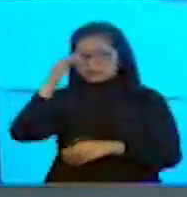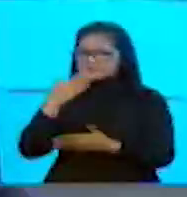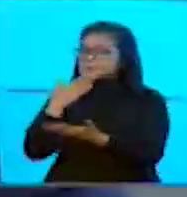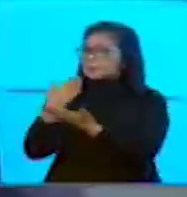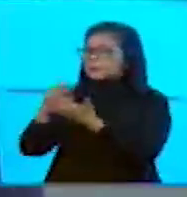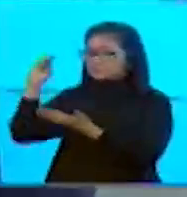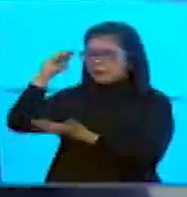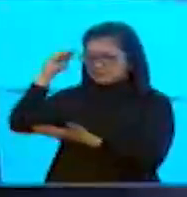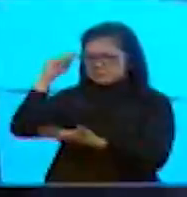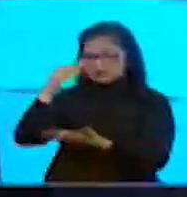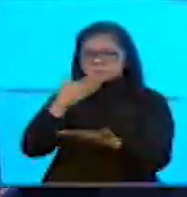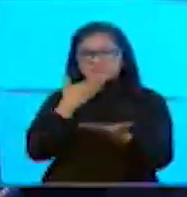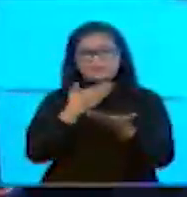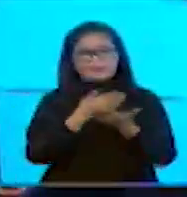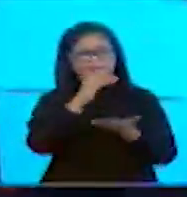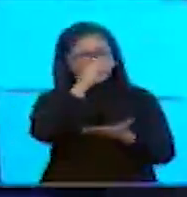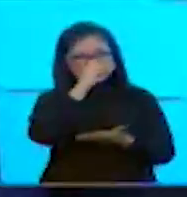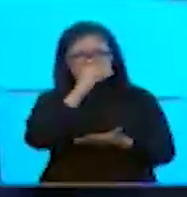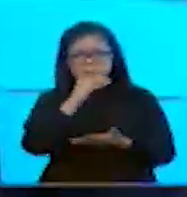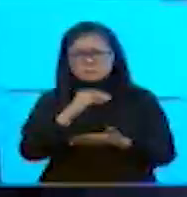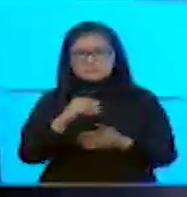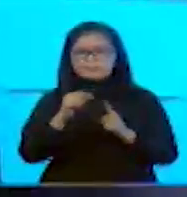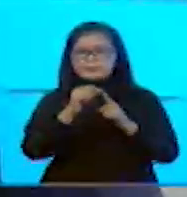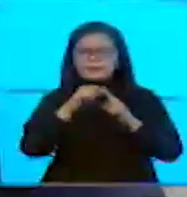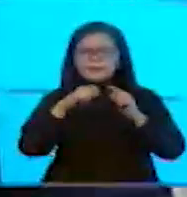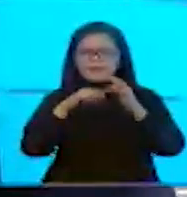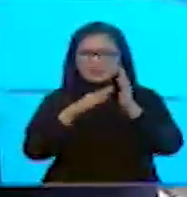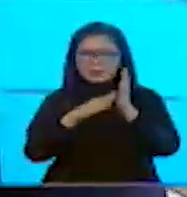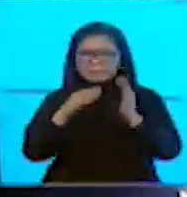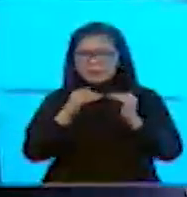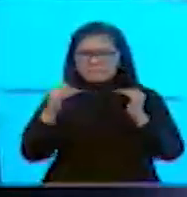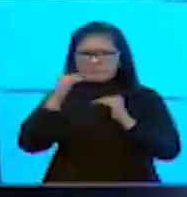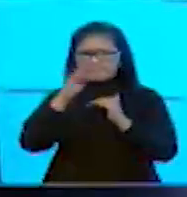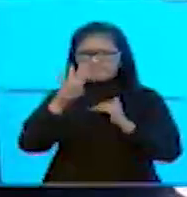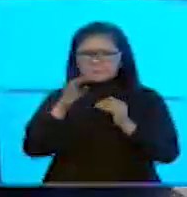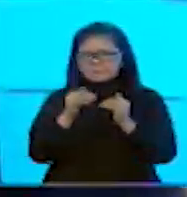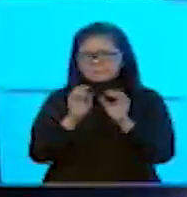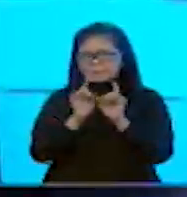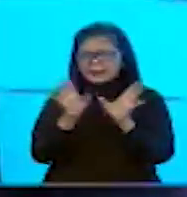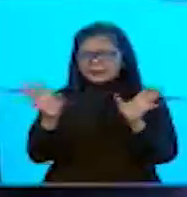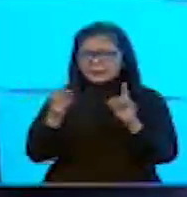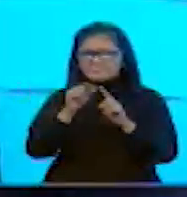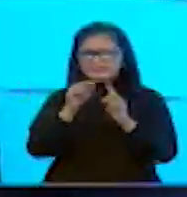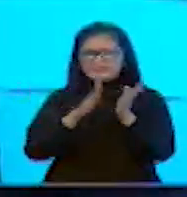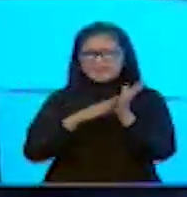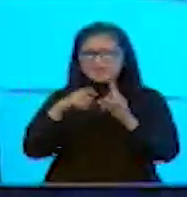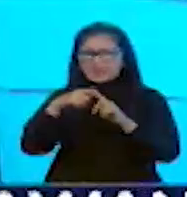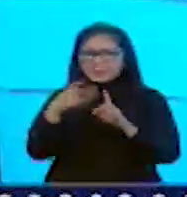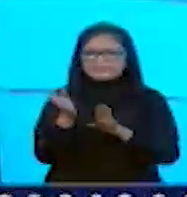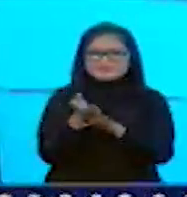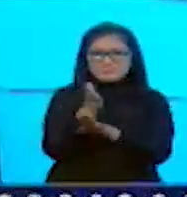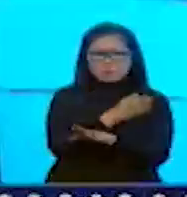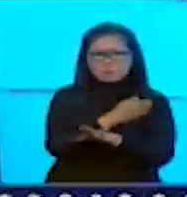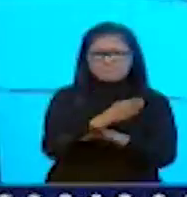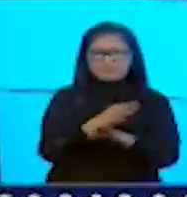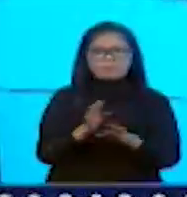Pak. Bapak, ini kan PPKM level 4. Adakah perbedaan dengan PPKM darurat sebelumnya, Bapak? Betul, Mbak. Kalau perbedaan nggak ada. Kita